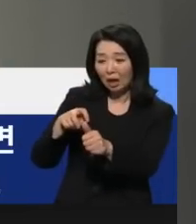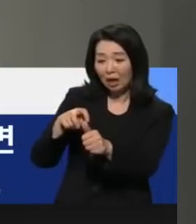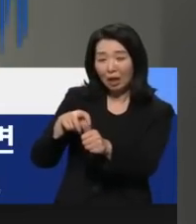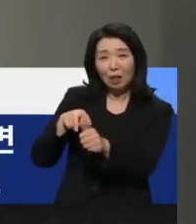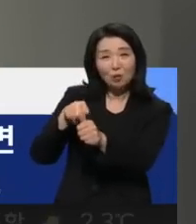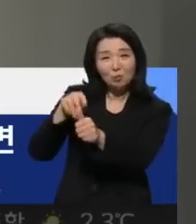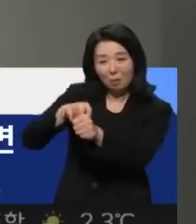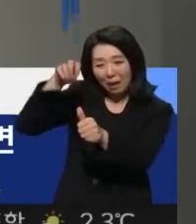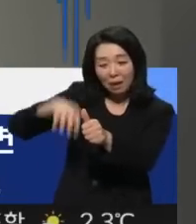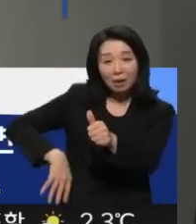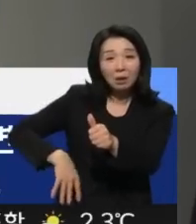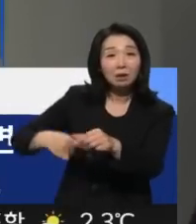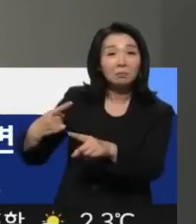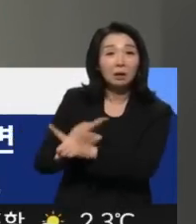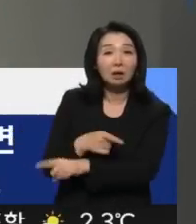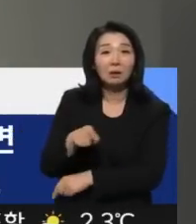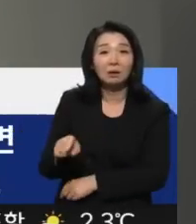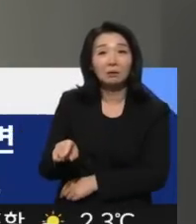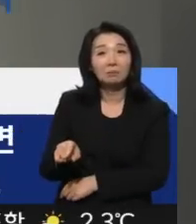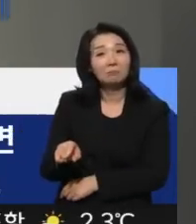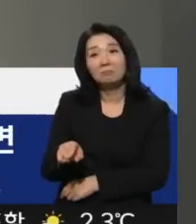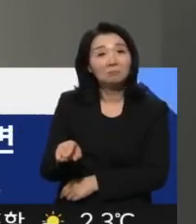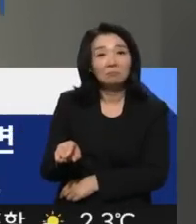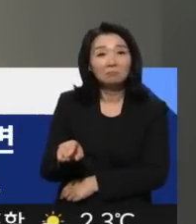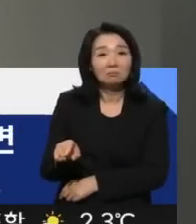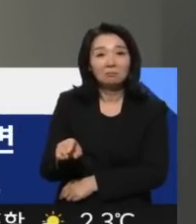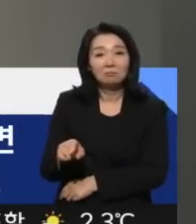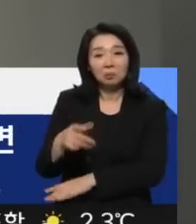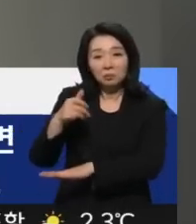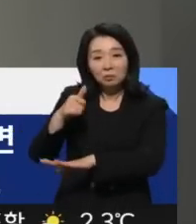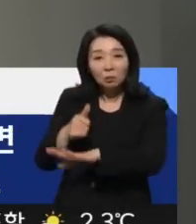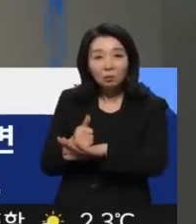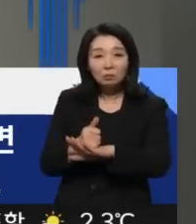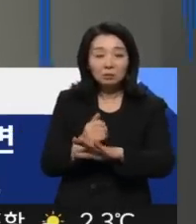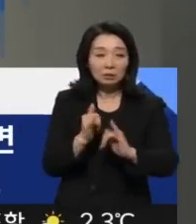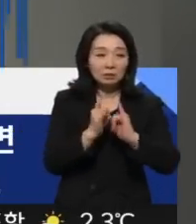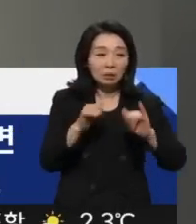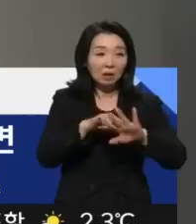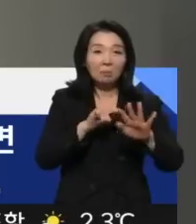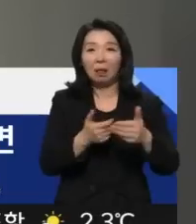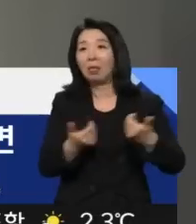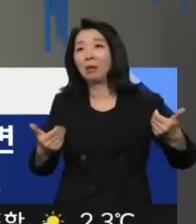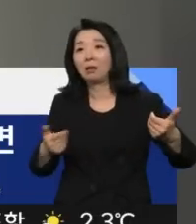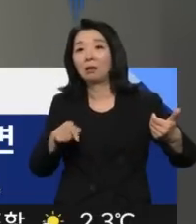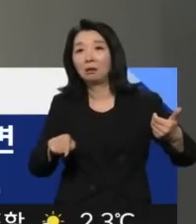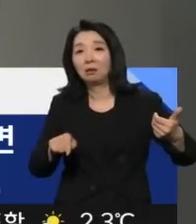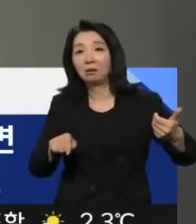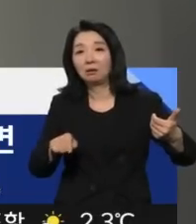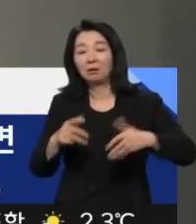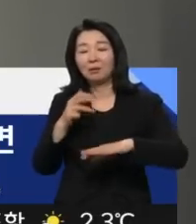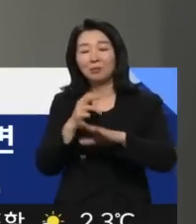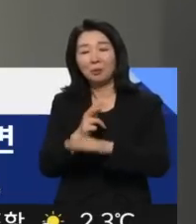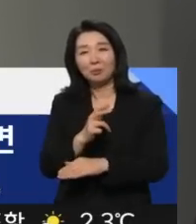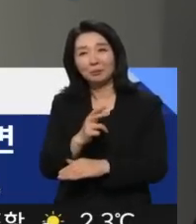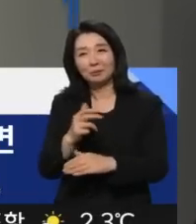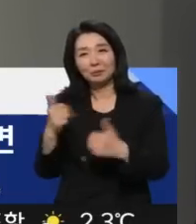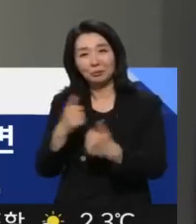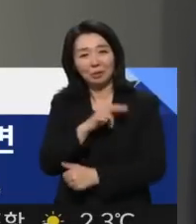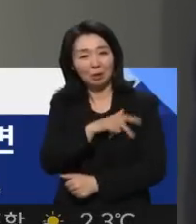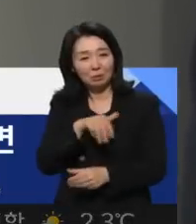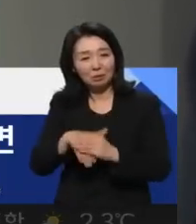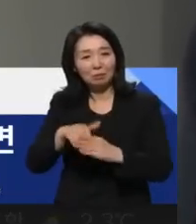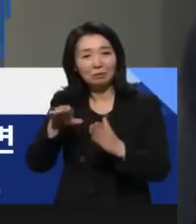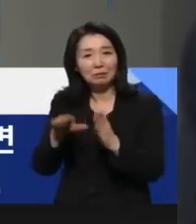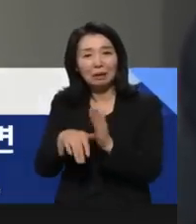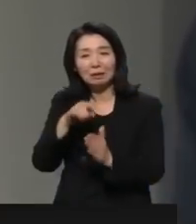위해서 바꾼다. 이렇게 하다가 보면 민심과 멀어질 수가 있고 그게 총선에 좋은 영향을 미치지